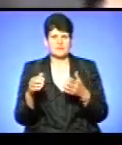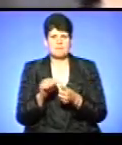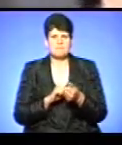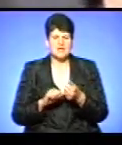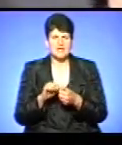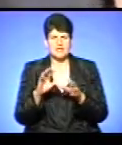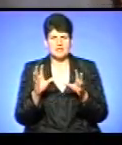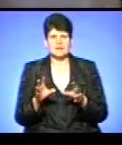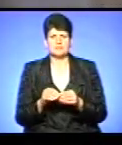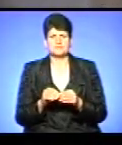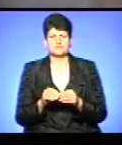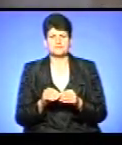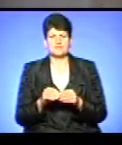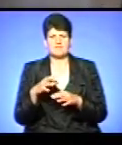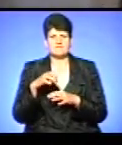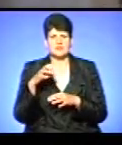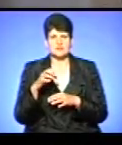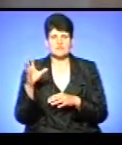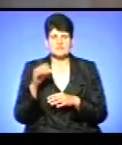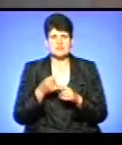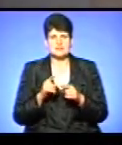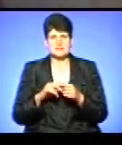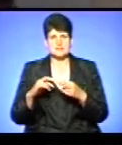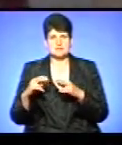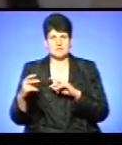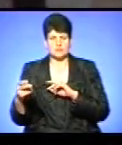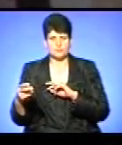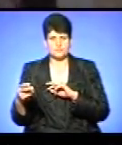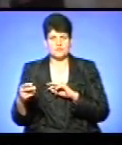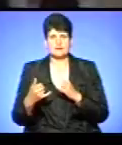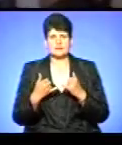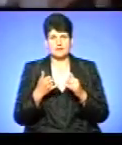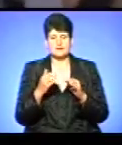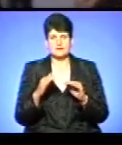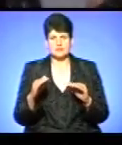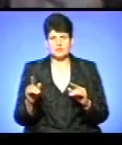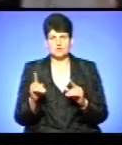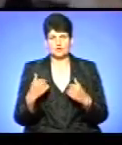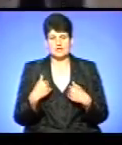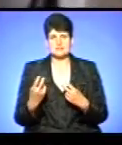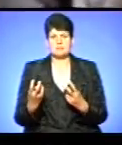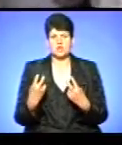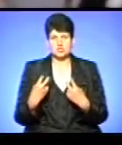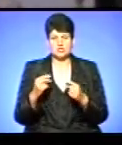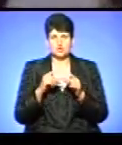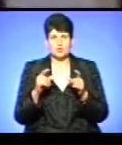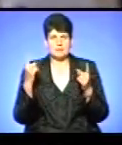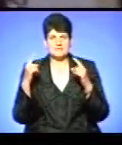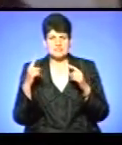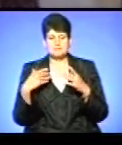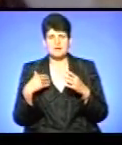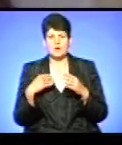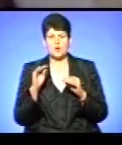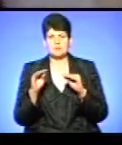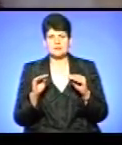мийки всі, витяжка, все це теж замінено. А для дітей, для тих, що до нас прийшли із школи мистецтв, ми